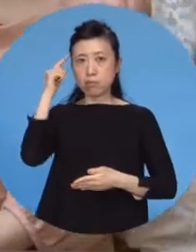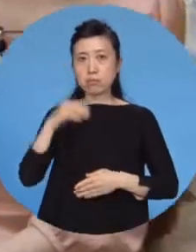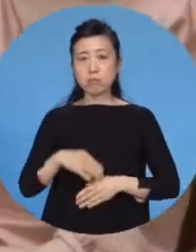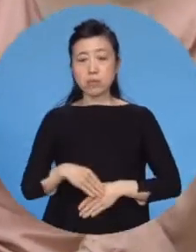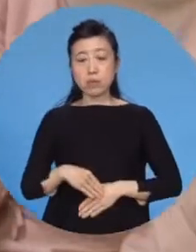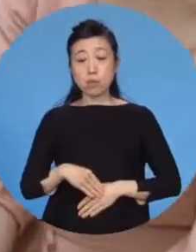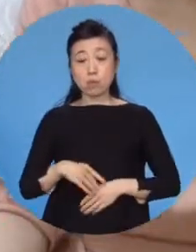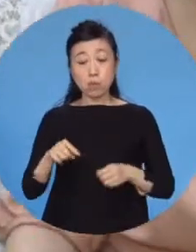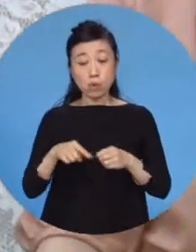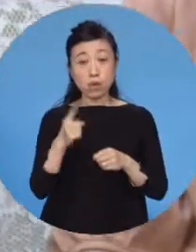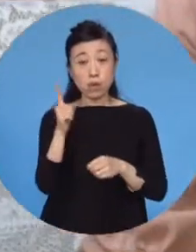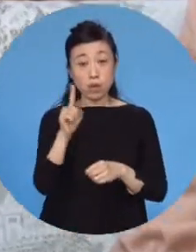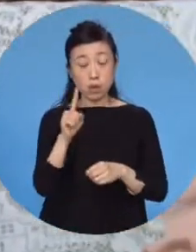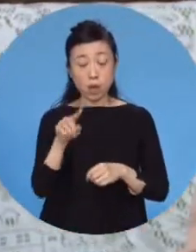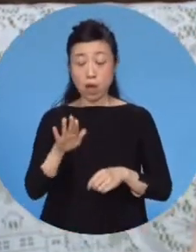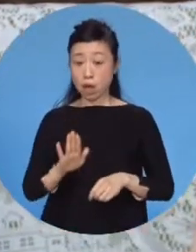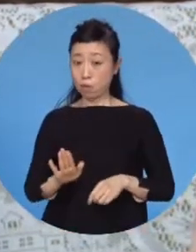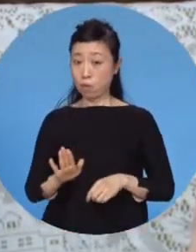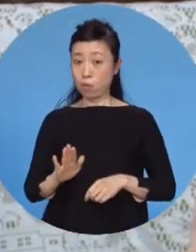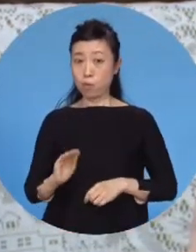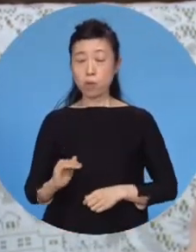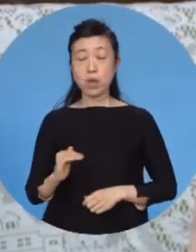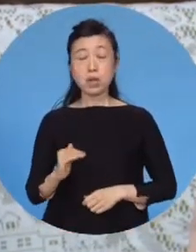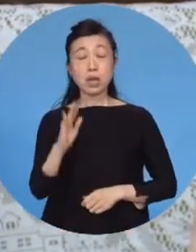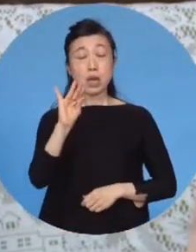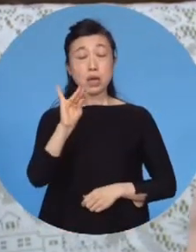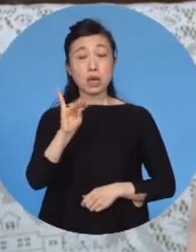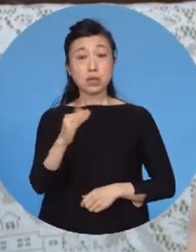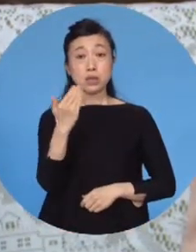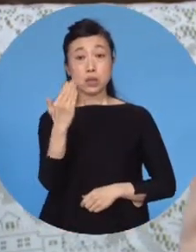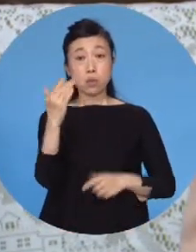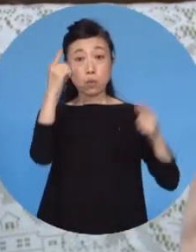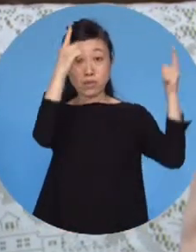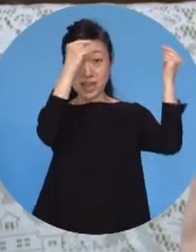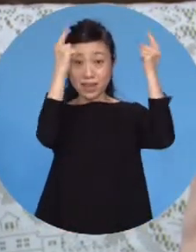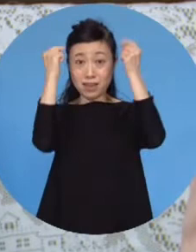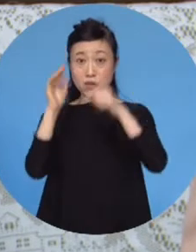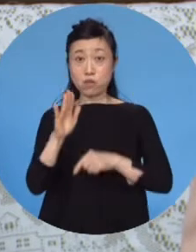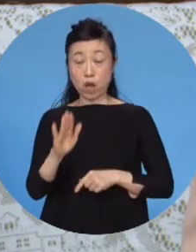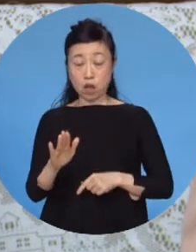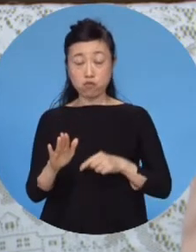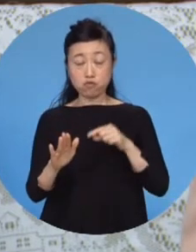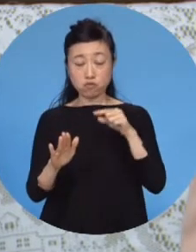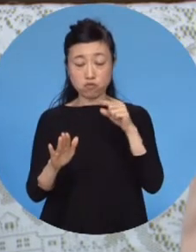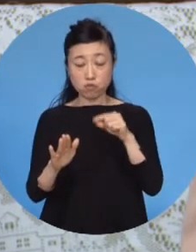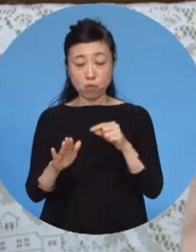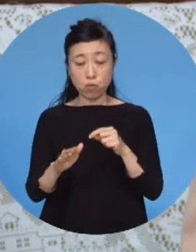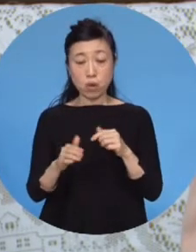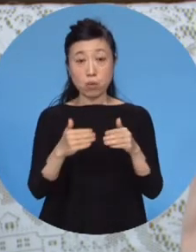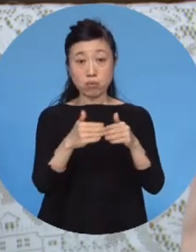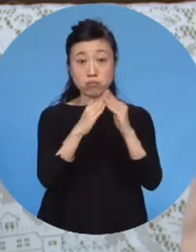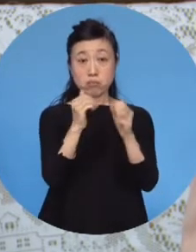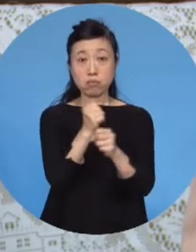番発端がね、高千穂、今大学ですか、でそれを作る時に